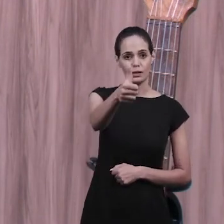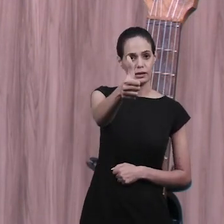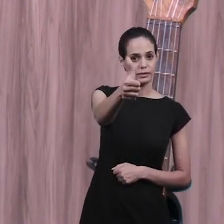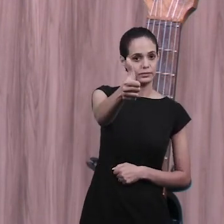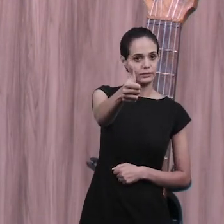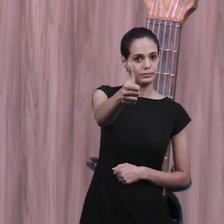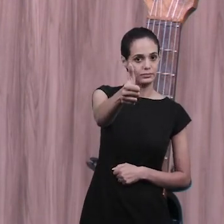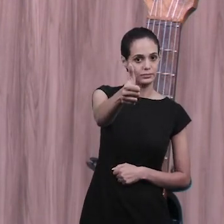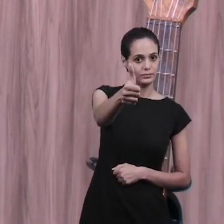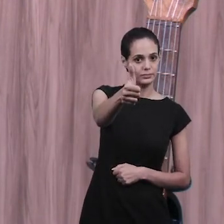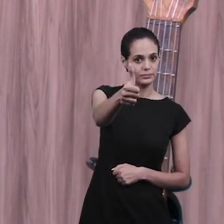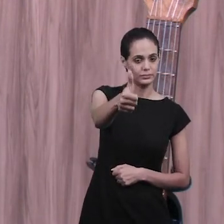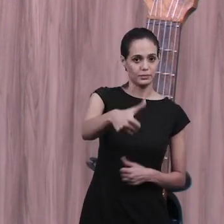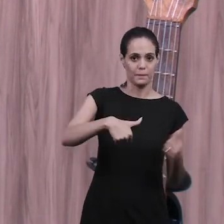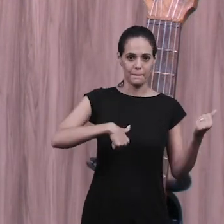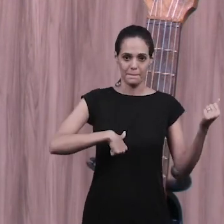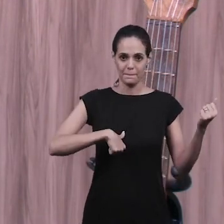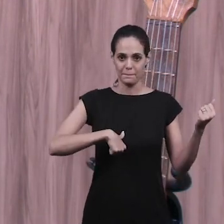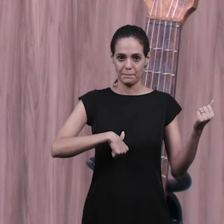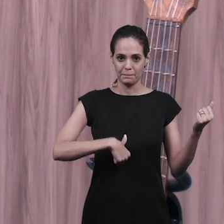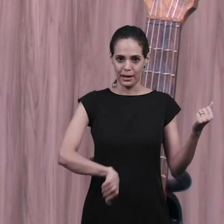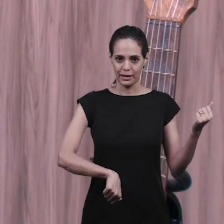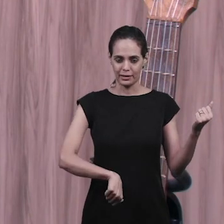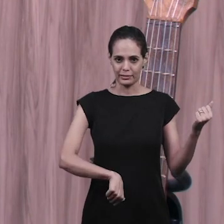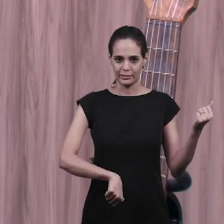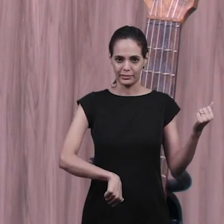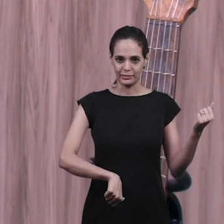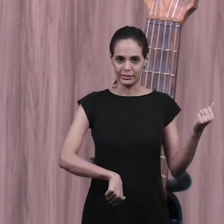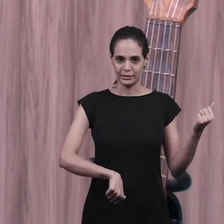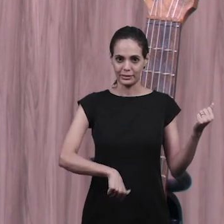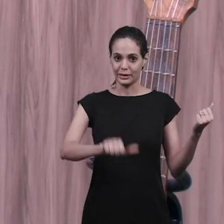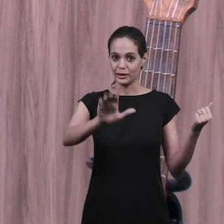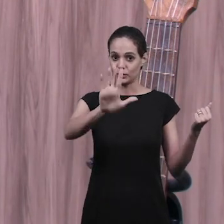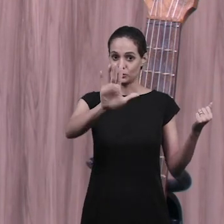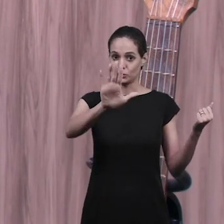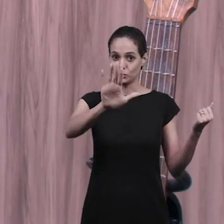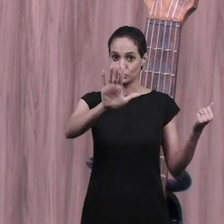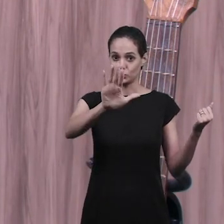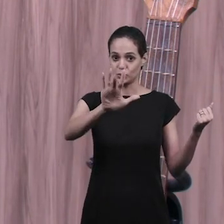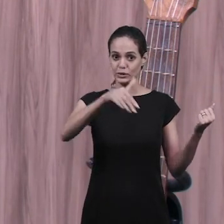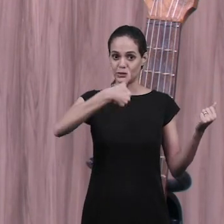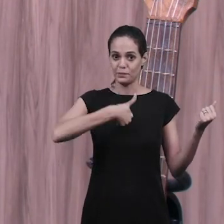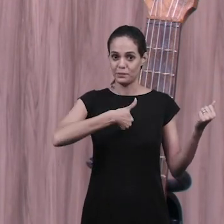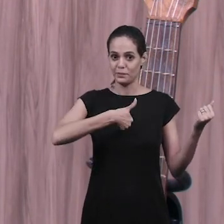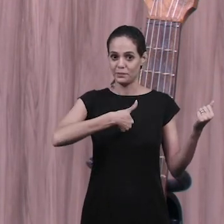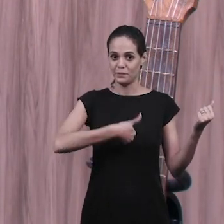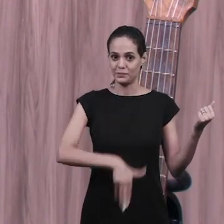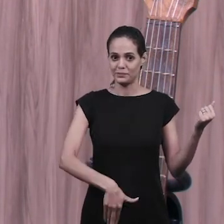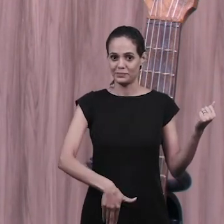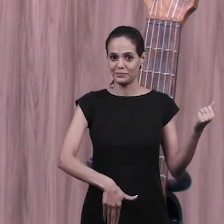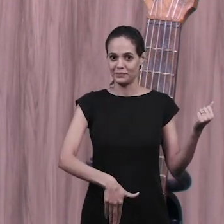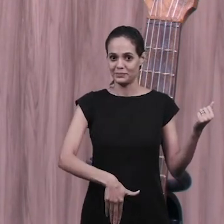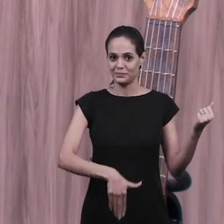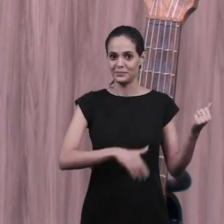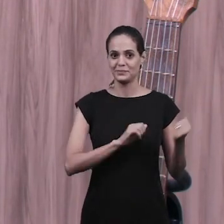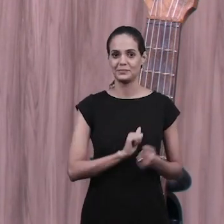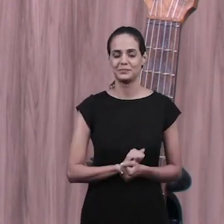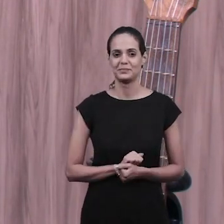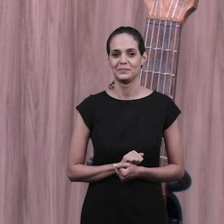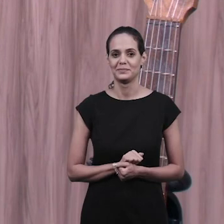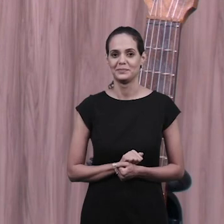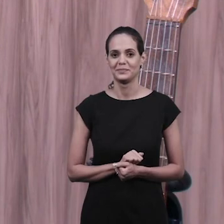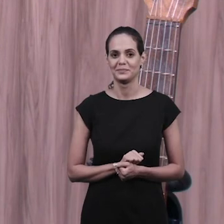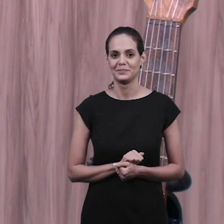les cordes avec le pouce vers le bas, après avec tous les doigts aussi vers le bas.